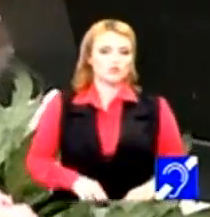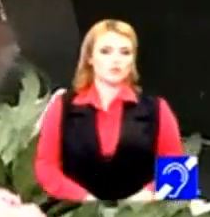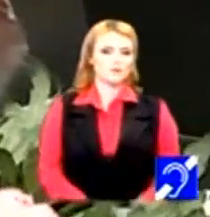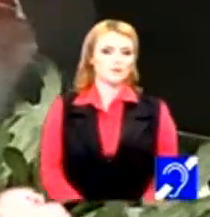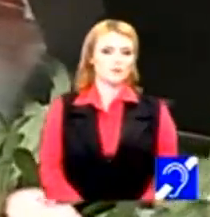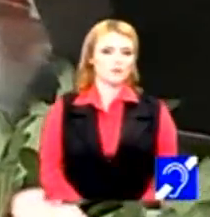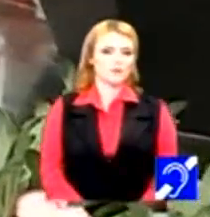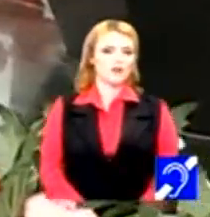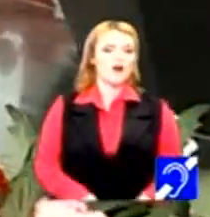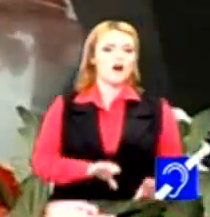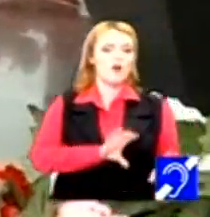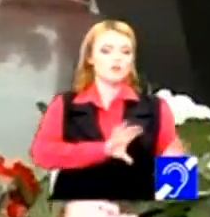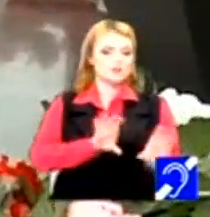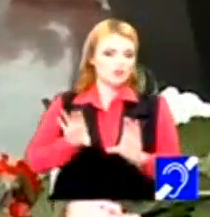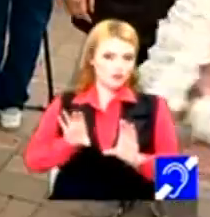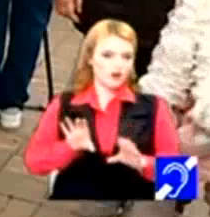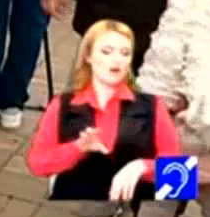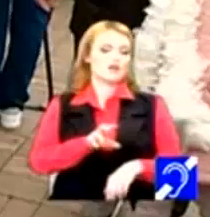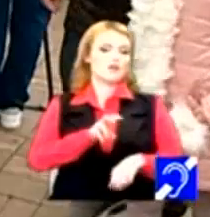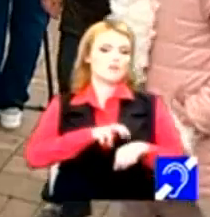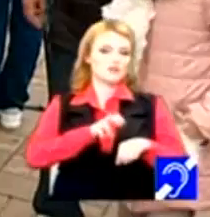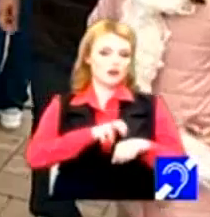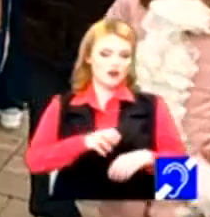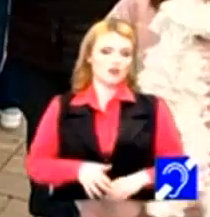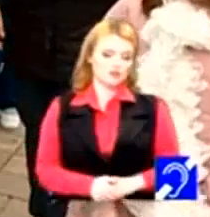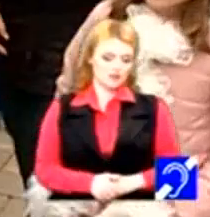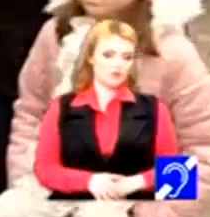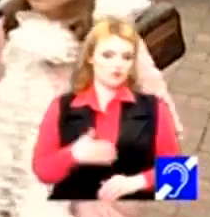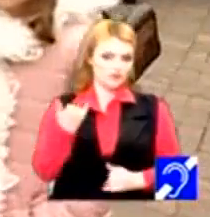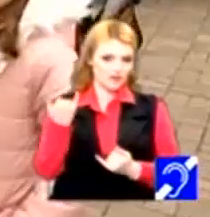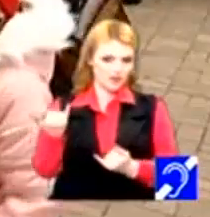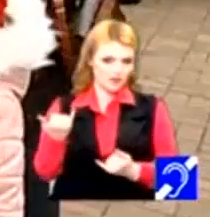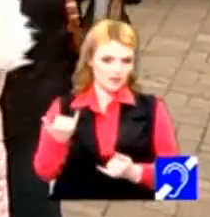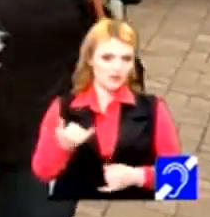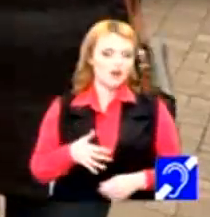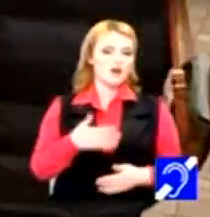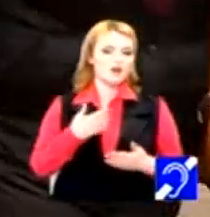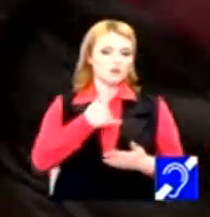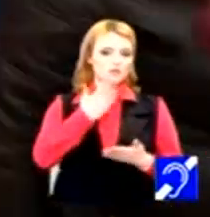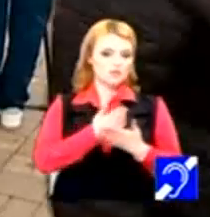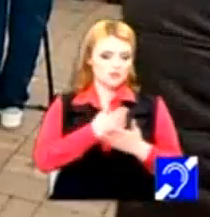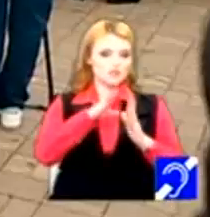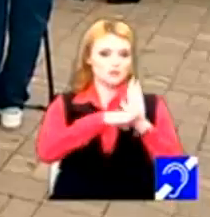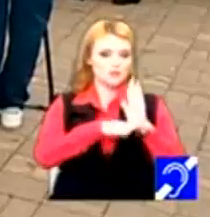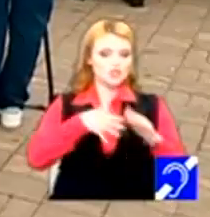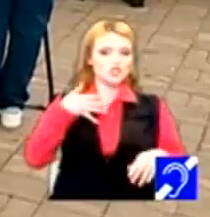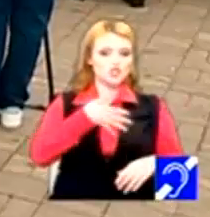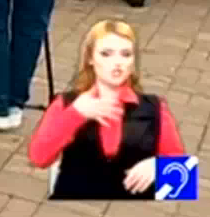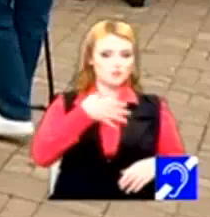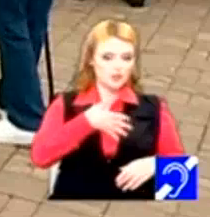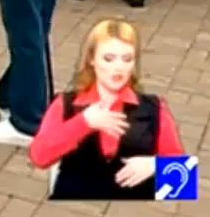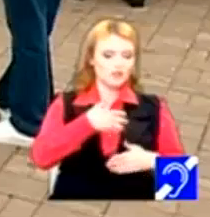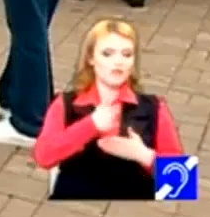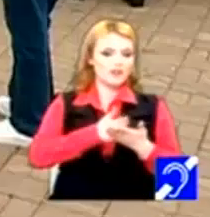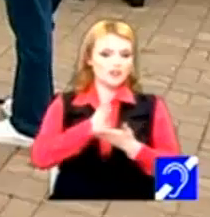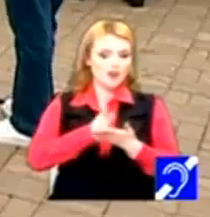fi garantată veteranilor neangajați în câmpul muncii, este vorba de circa 5.000 de veterani care la momentul actual nu puteau beneficia